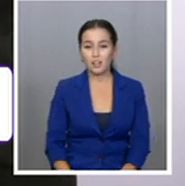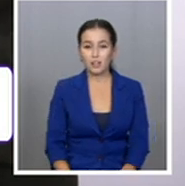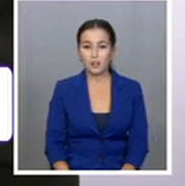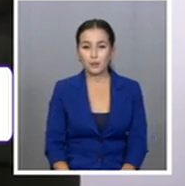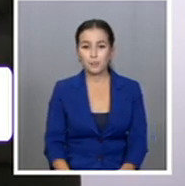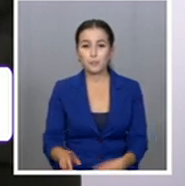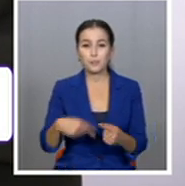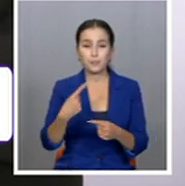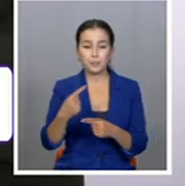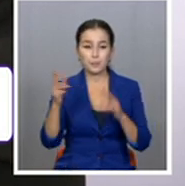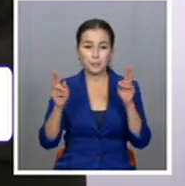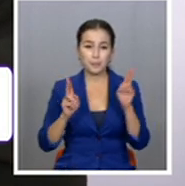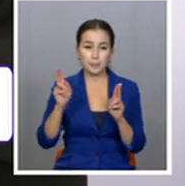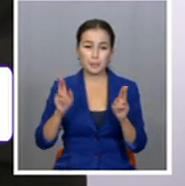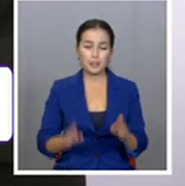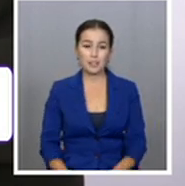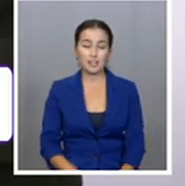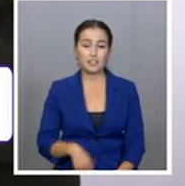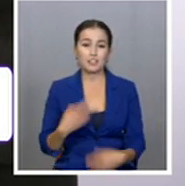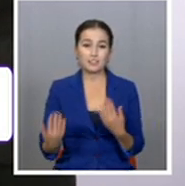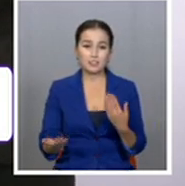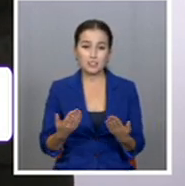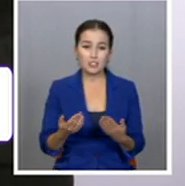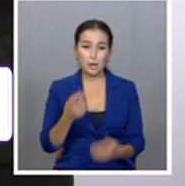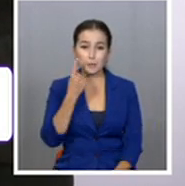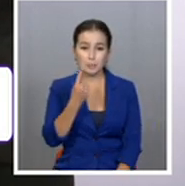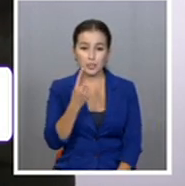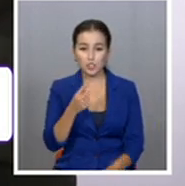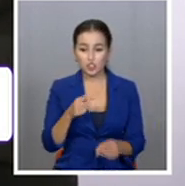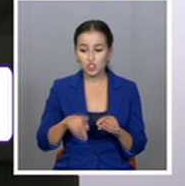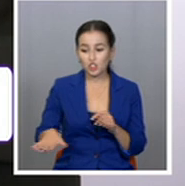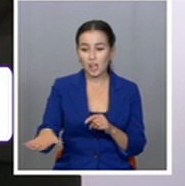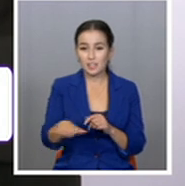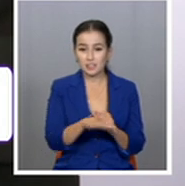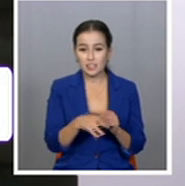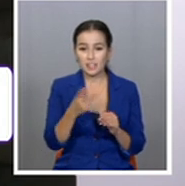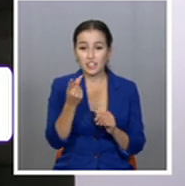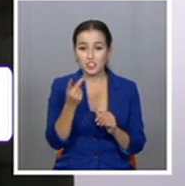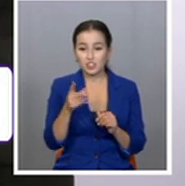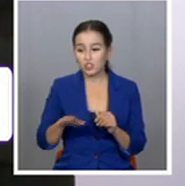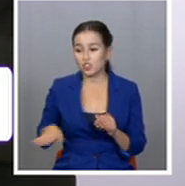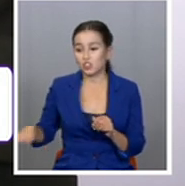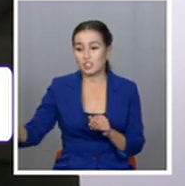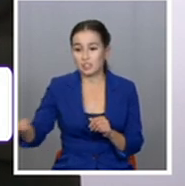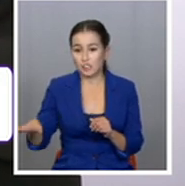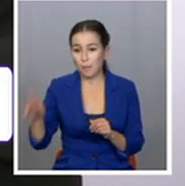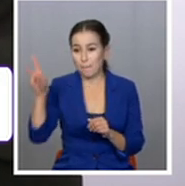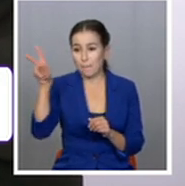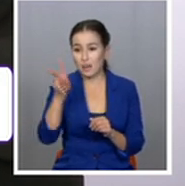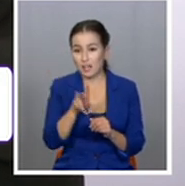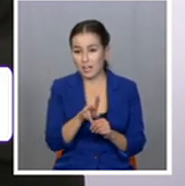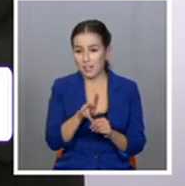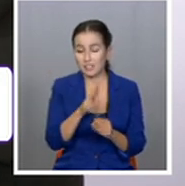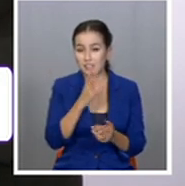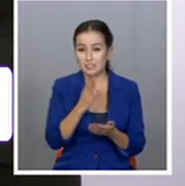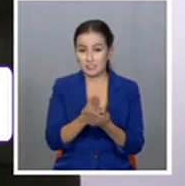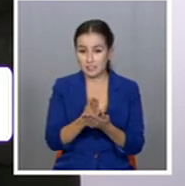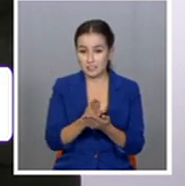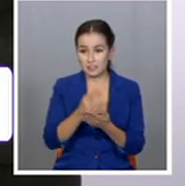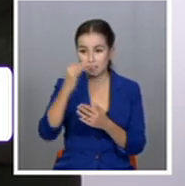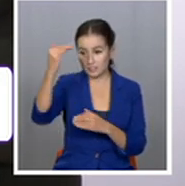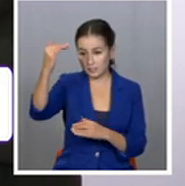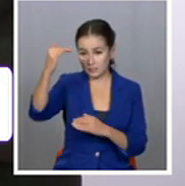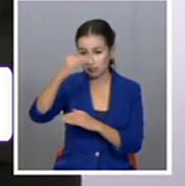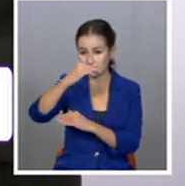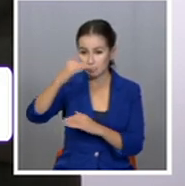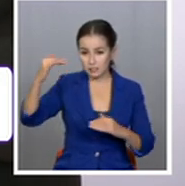Келесі теорема. Егер бір жазықтық екінші жазықтыққа параллель түзу арқылы өтсе, және